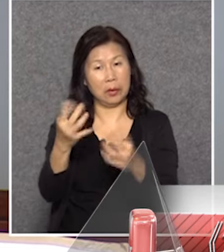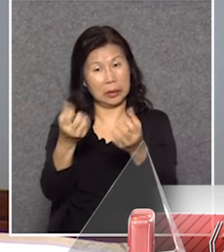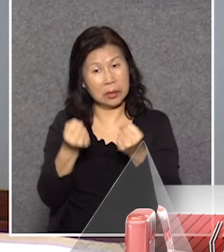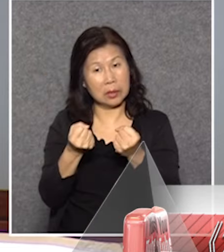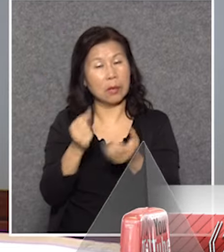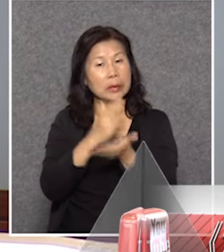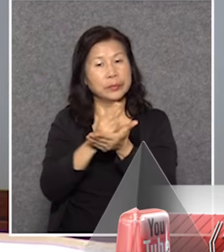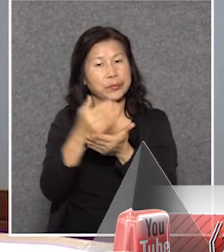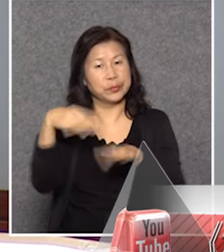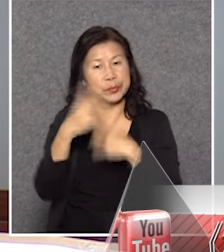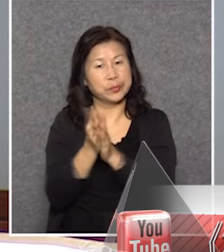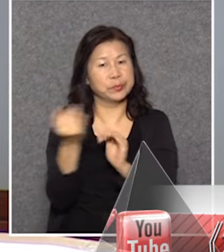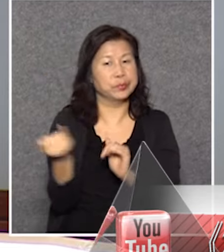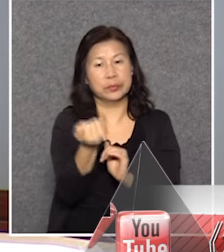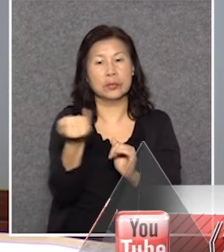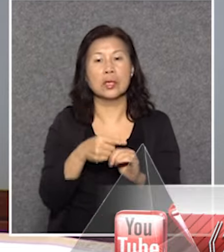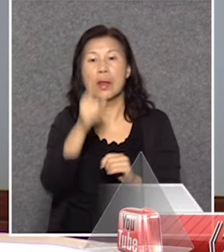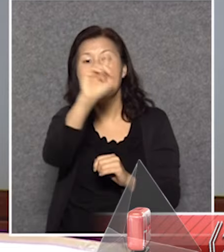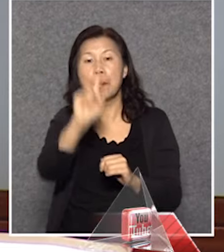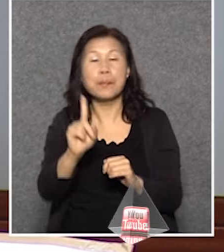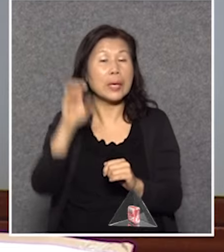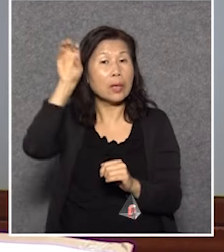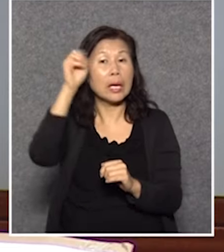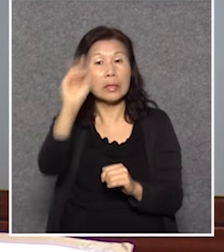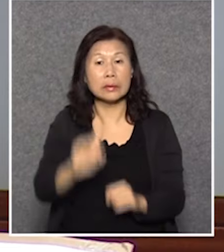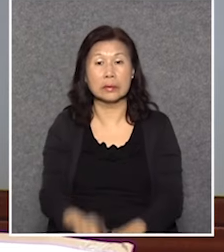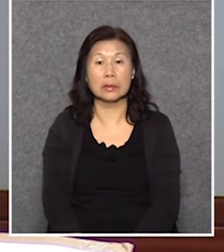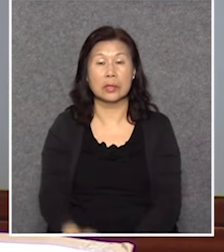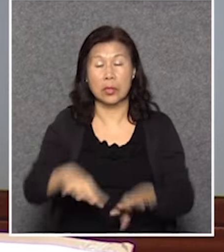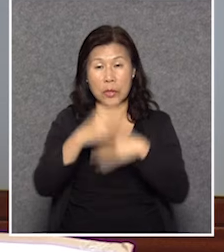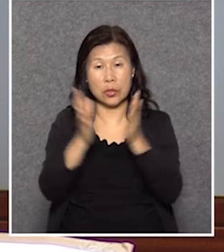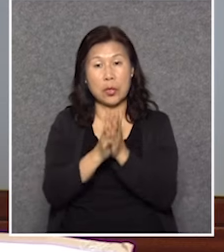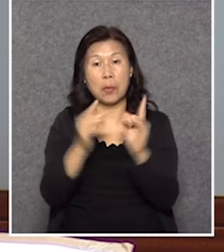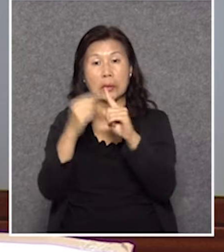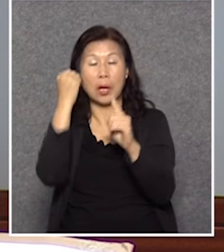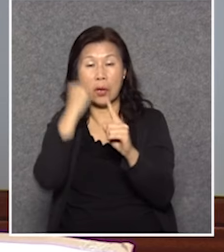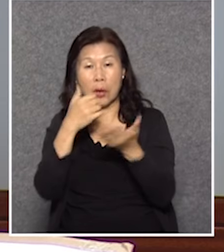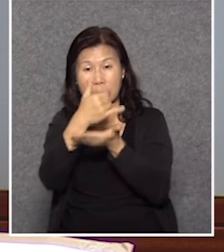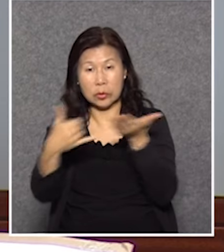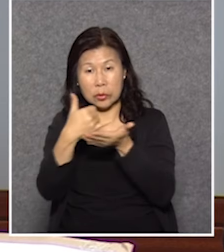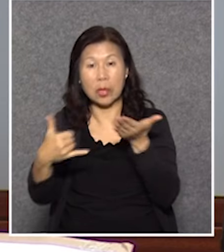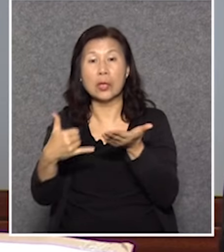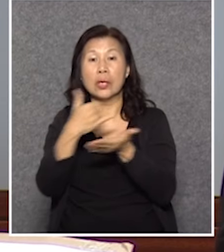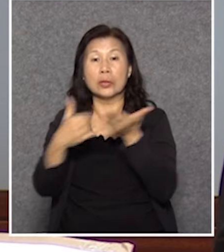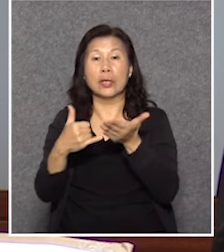可行喎，係咪？你講邊個建議咧？其實全民退休保障。聯席嗰度係俾咗個建議呢、